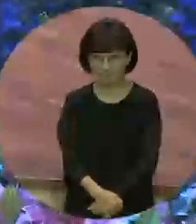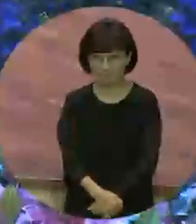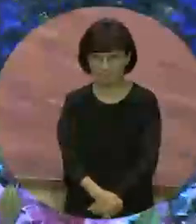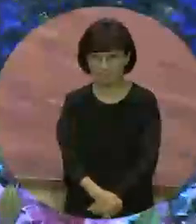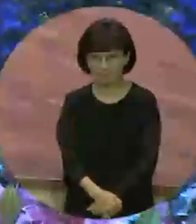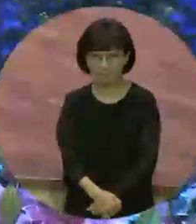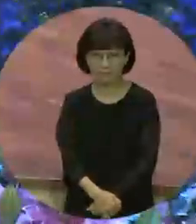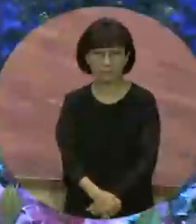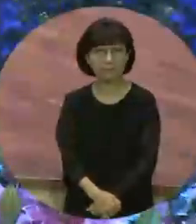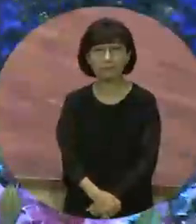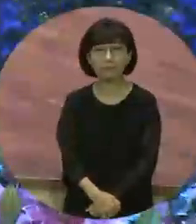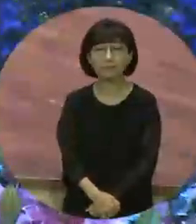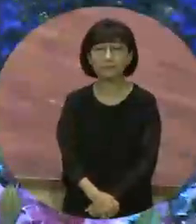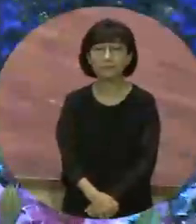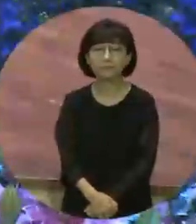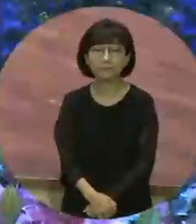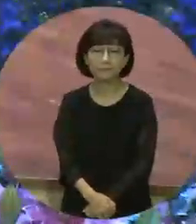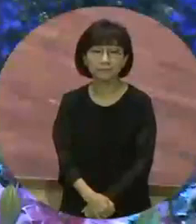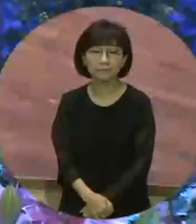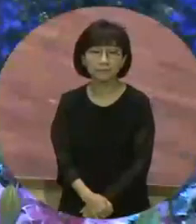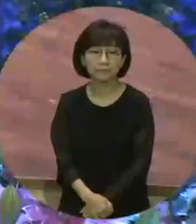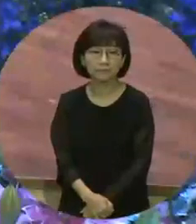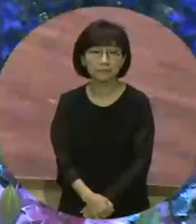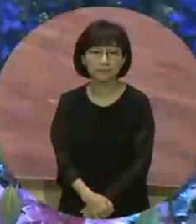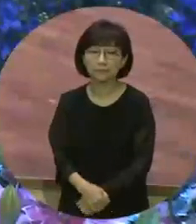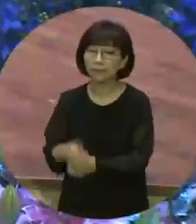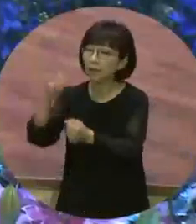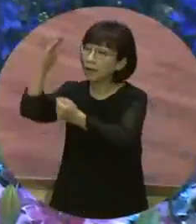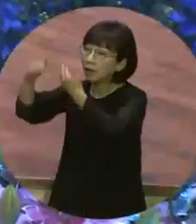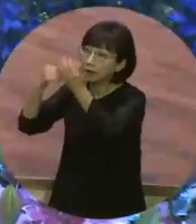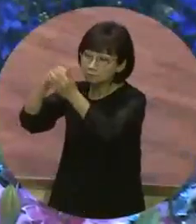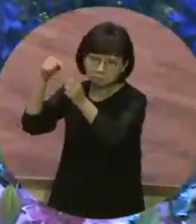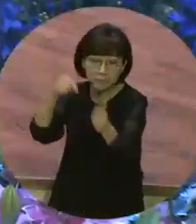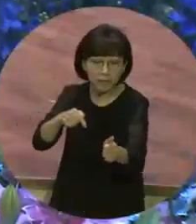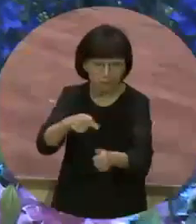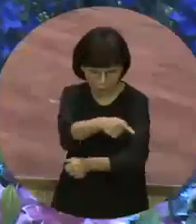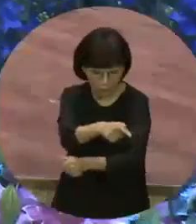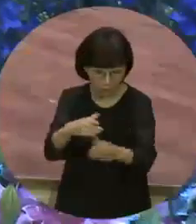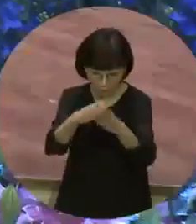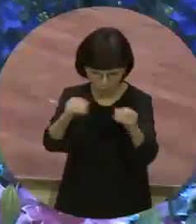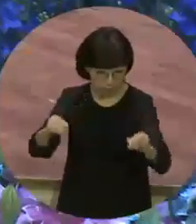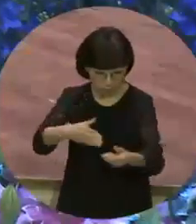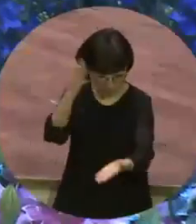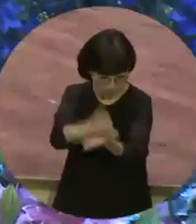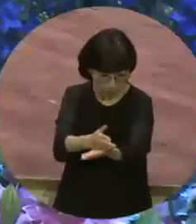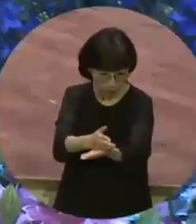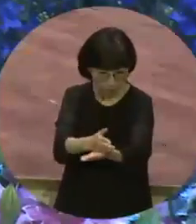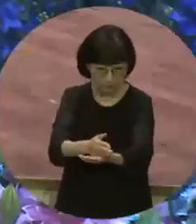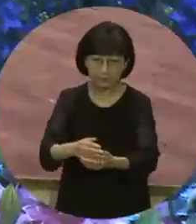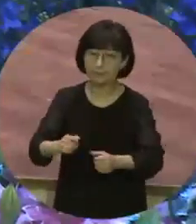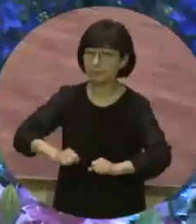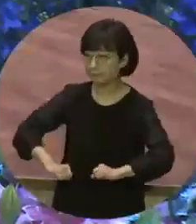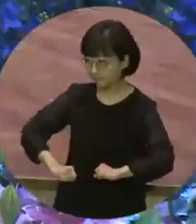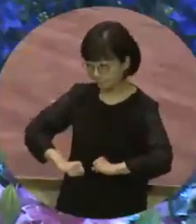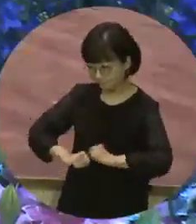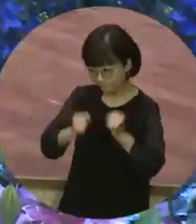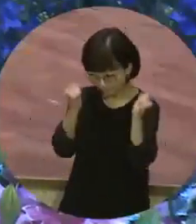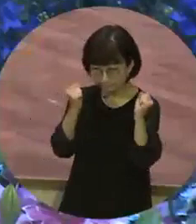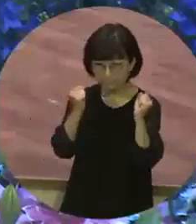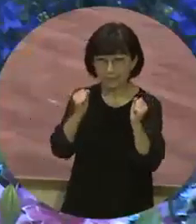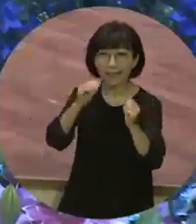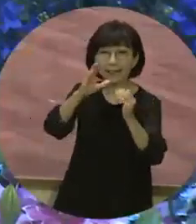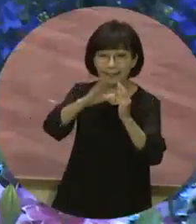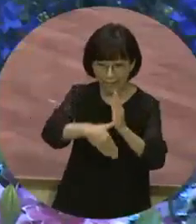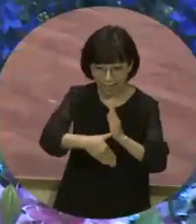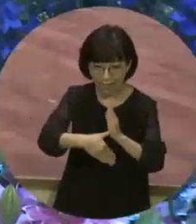애굽으로 내려가지 말라라는 하나님 말씀에 순종하니까 하나님께서 뭐야